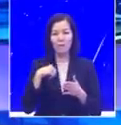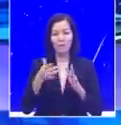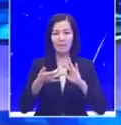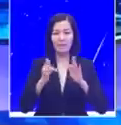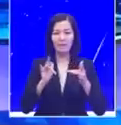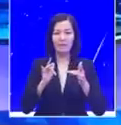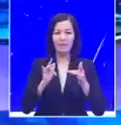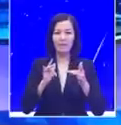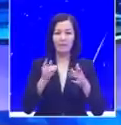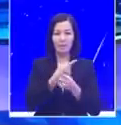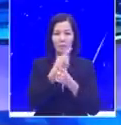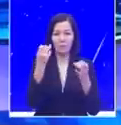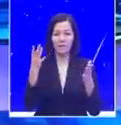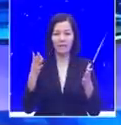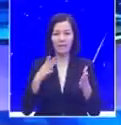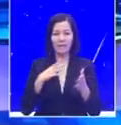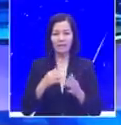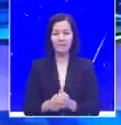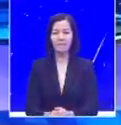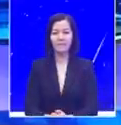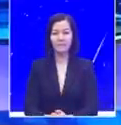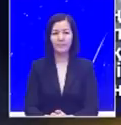өзінің твиттер парақшасында осылай деп жазды.